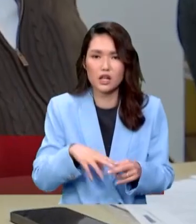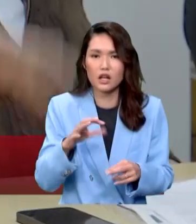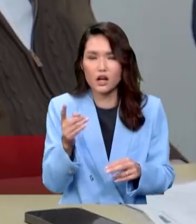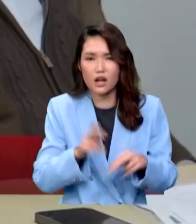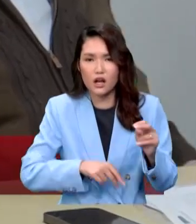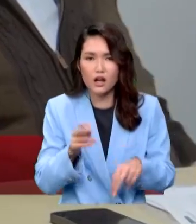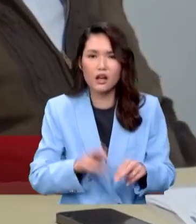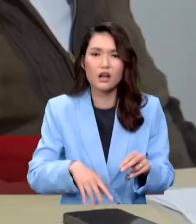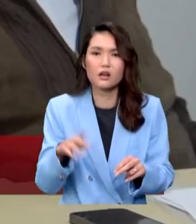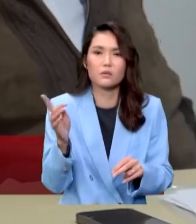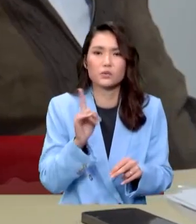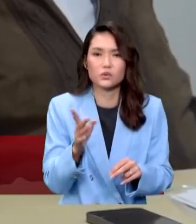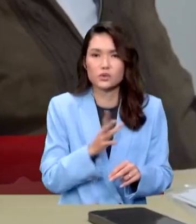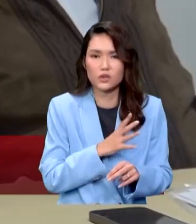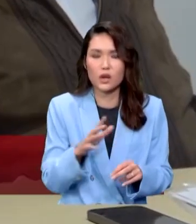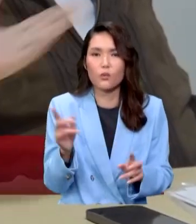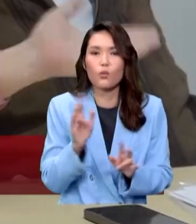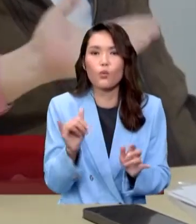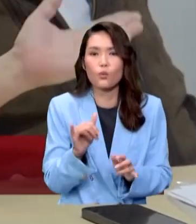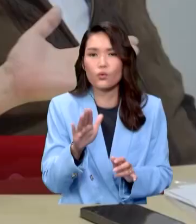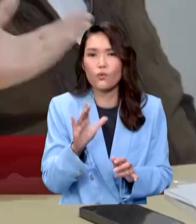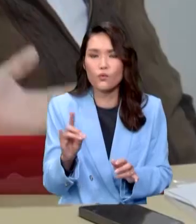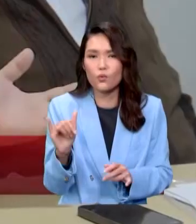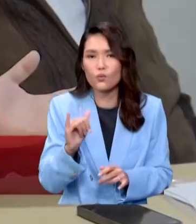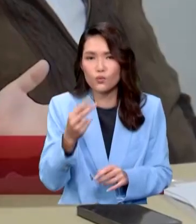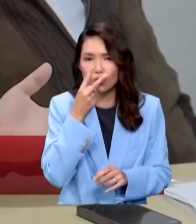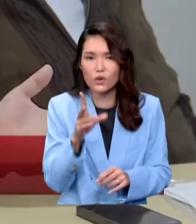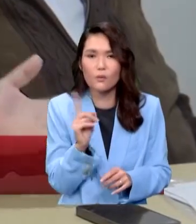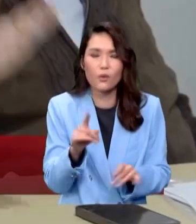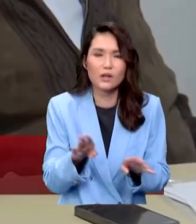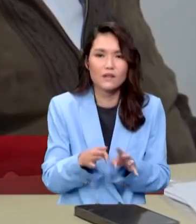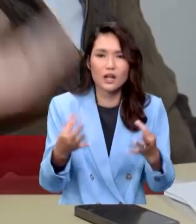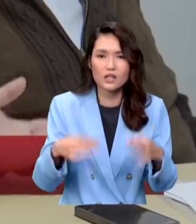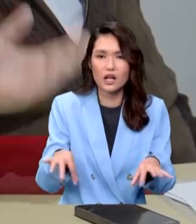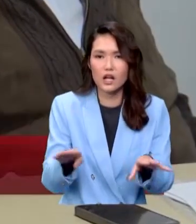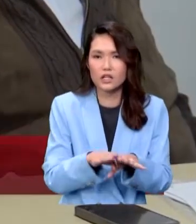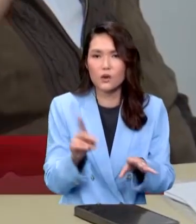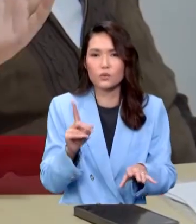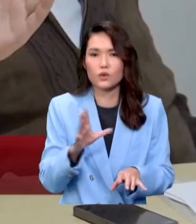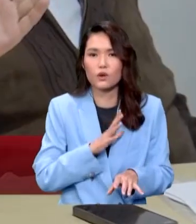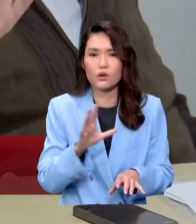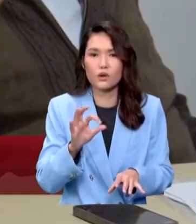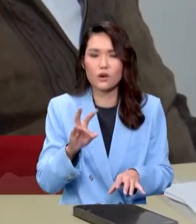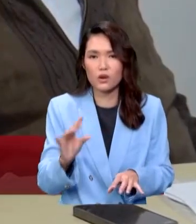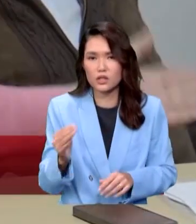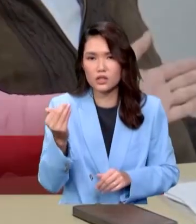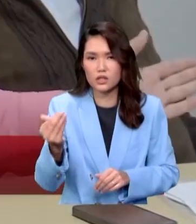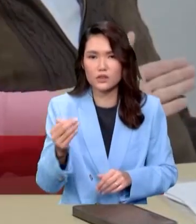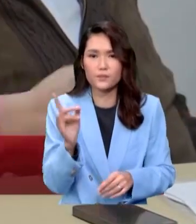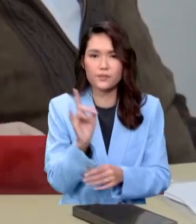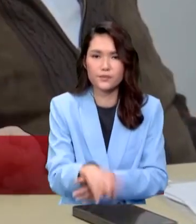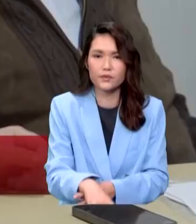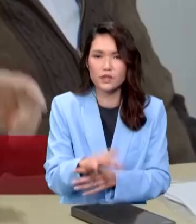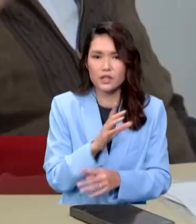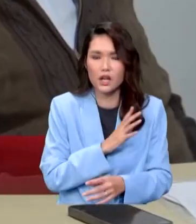красота, что будет сквер? Вы куда смотрели? Почему вы допустили такое, чтобы они... Вот их обманули